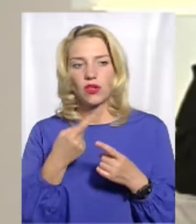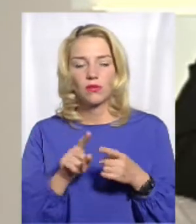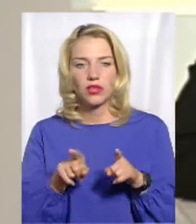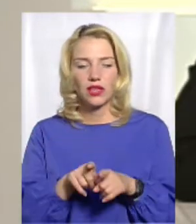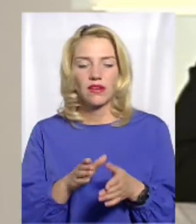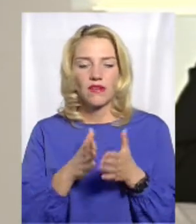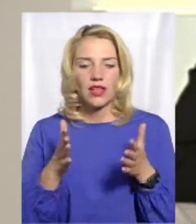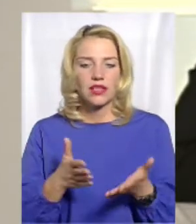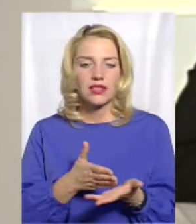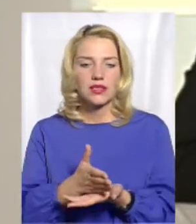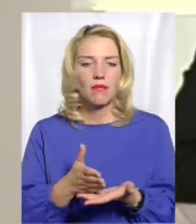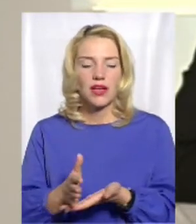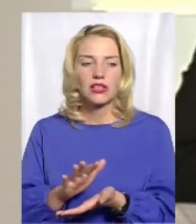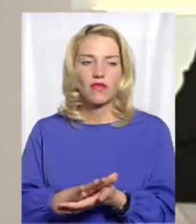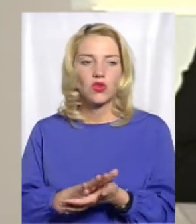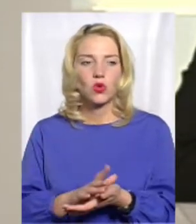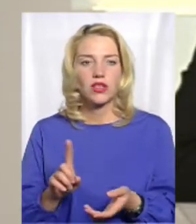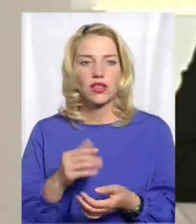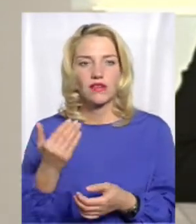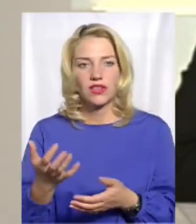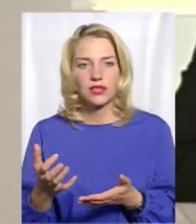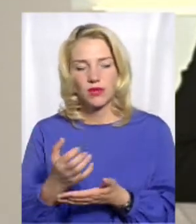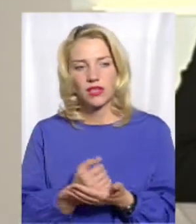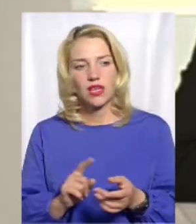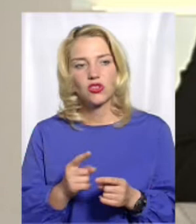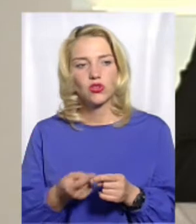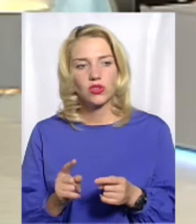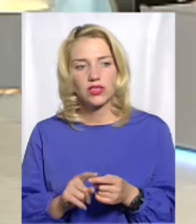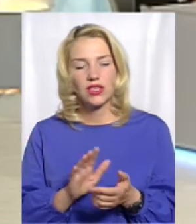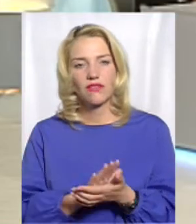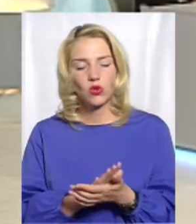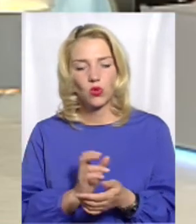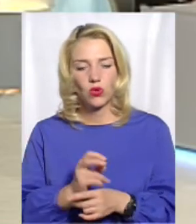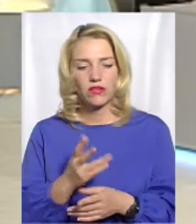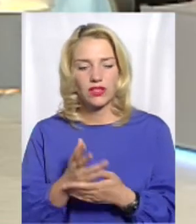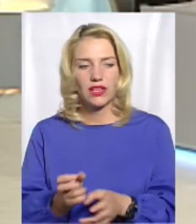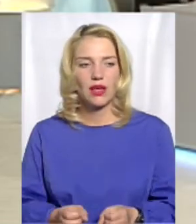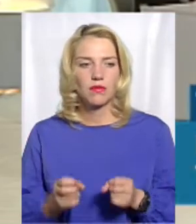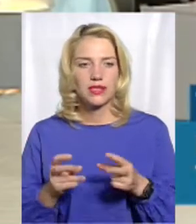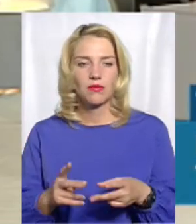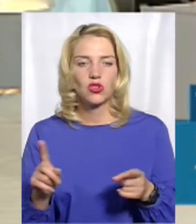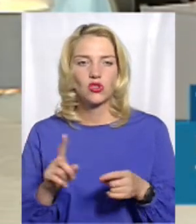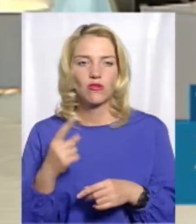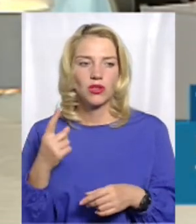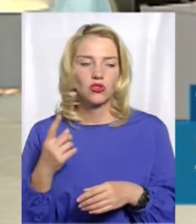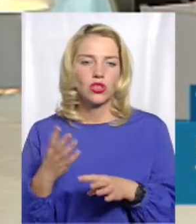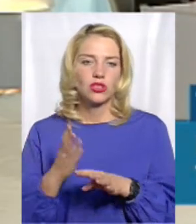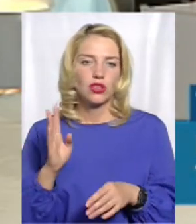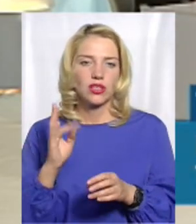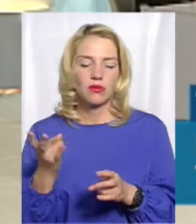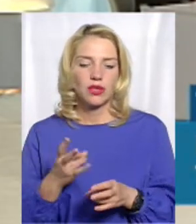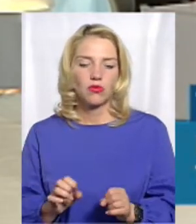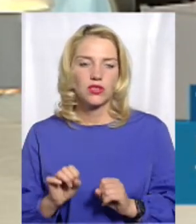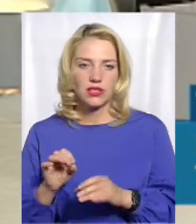спектр відходів, яких ви збираєте. А що з цих відходів є найнебезпечнішим? Що от в першу чергу потрібно здавати і нести